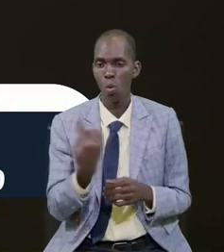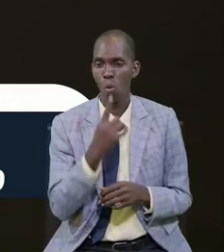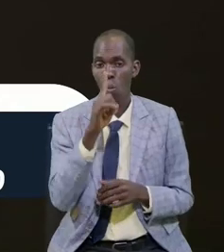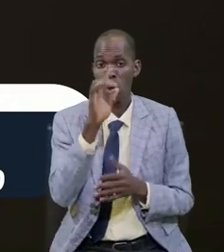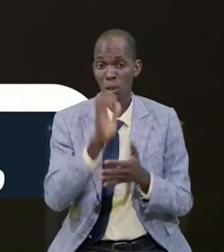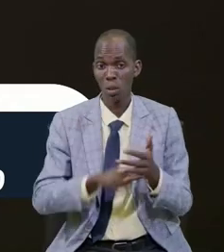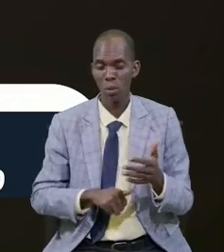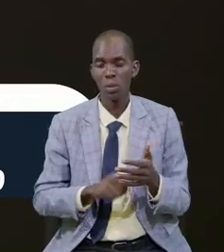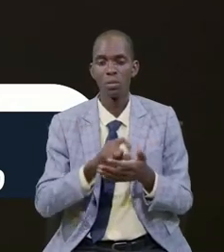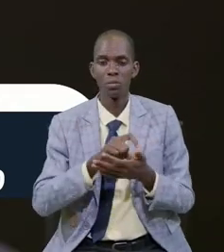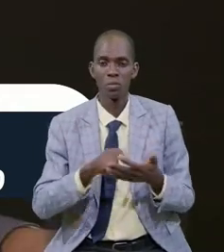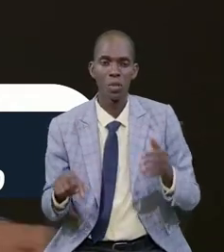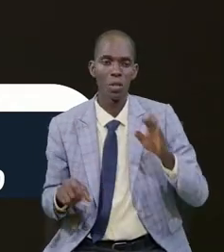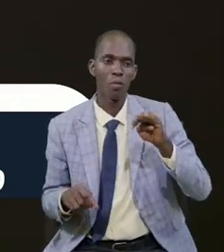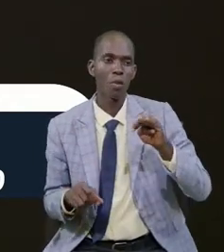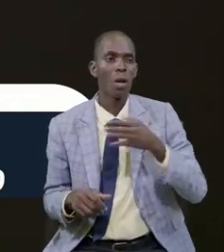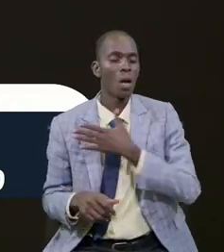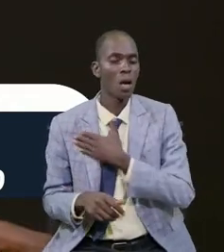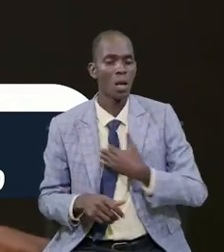Jude 14.